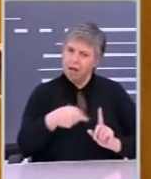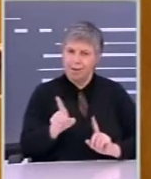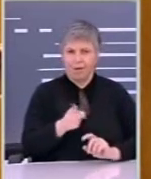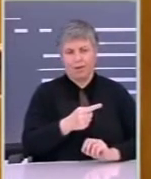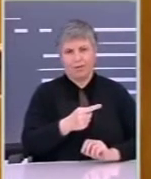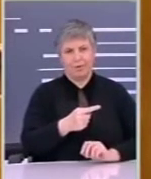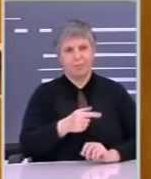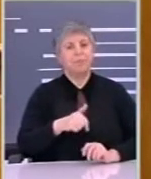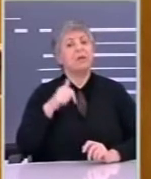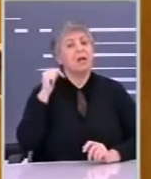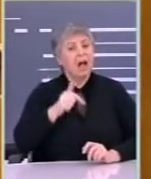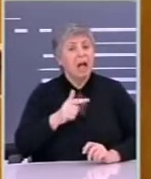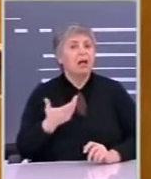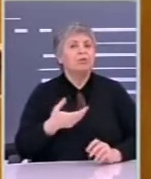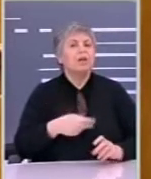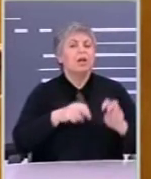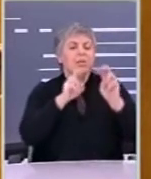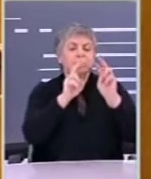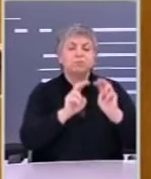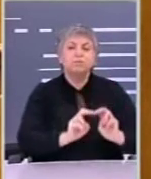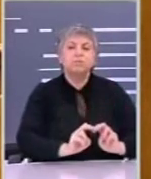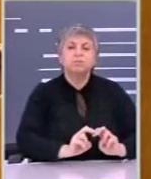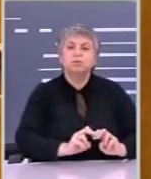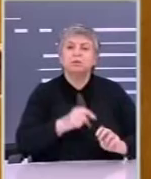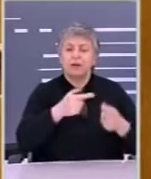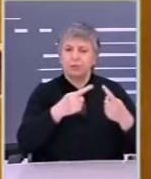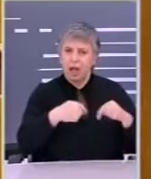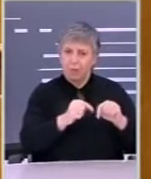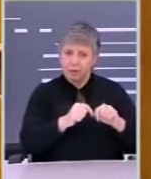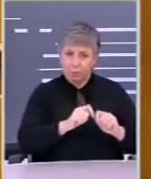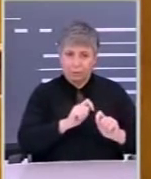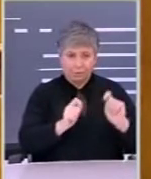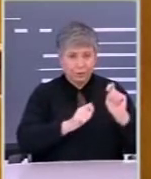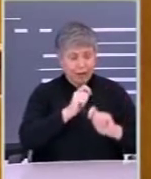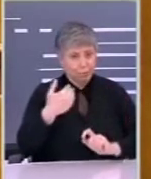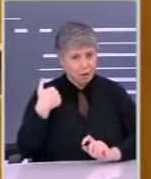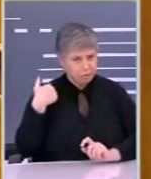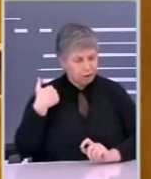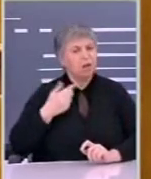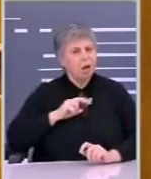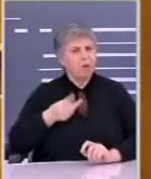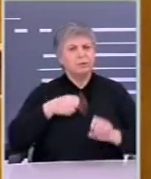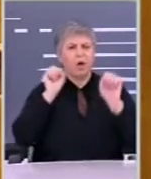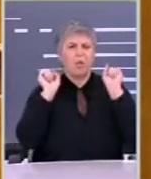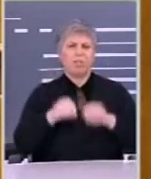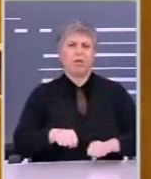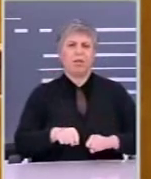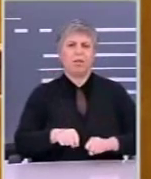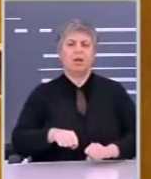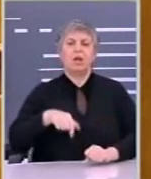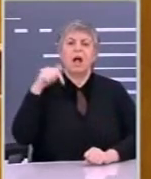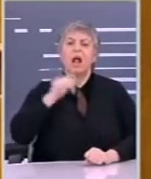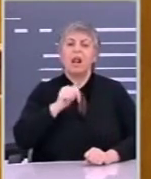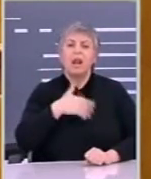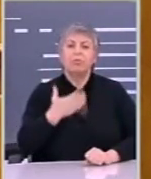η αβίαστη απάντηση είναι ασφαλώς και ναι. Όχι διότι έφερε στην επιφάνεια πράγματα που δεν τα γνώριζε η ελληνική